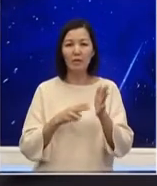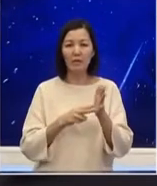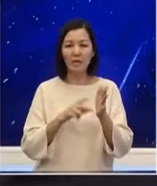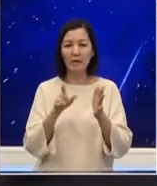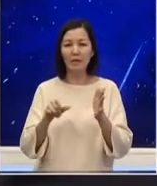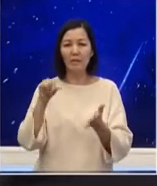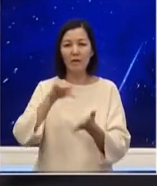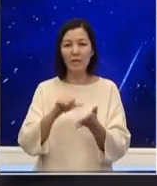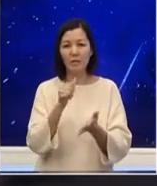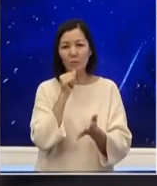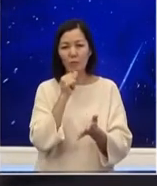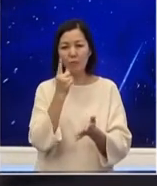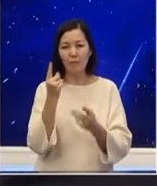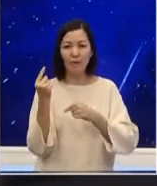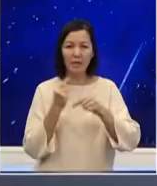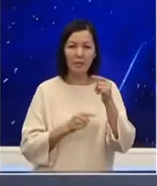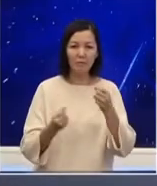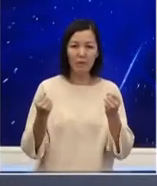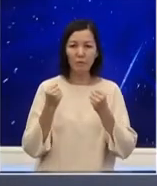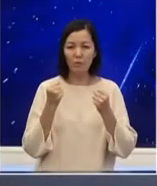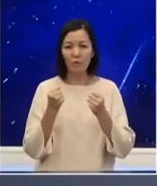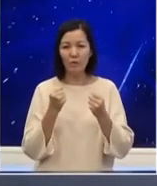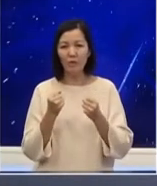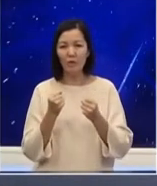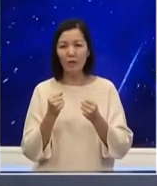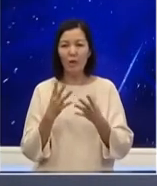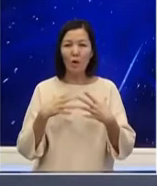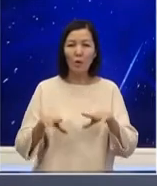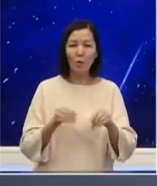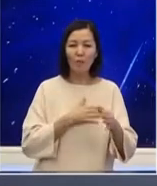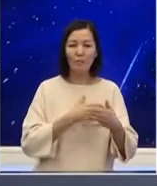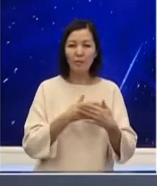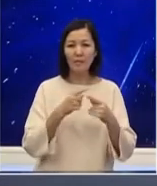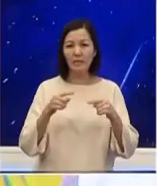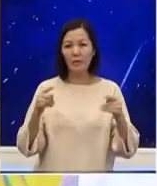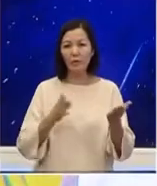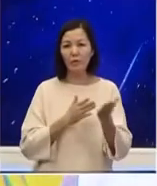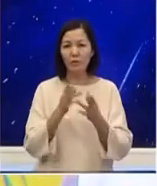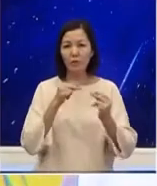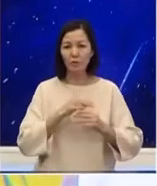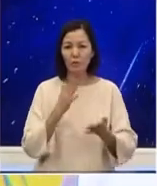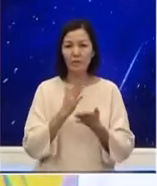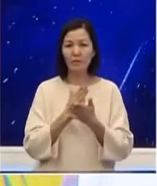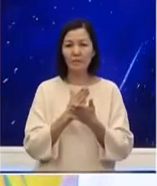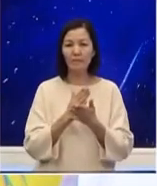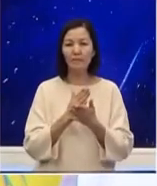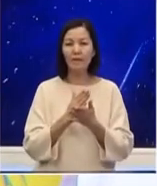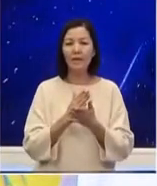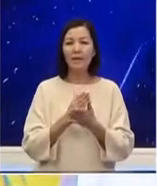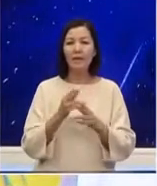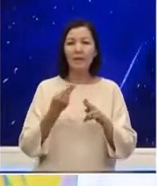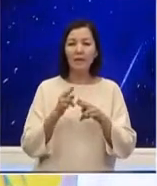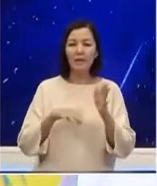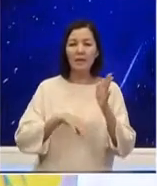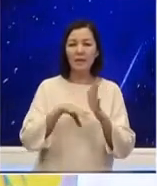бағын сынады. Бір кәсіпкер, бірі спортшы, енді бірі қоғам белсендісі. Аудан қалалық кезеңдерде ешкімге есе бермей, ішінен